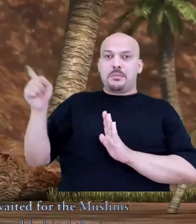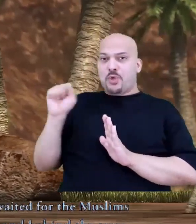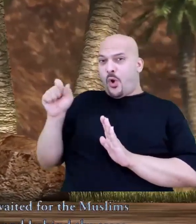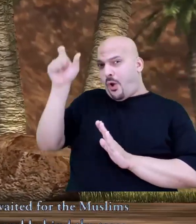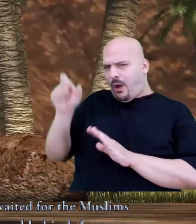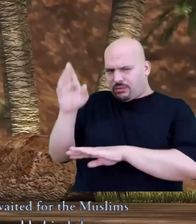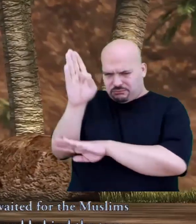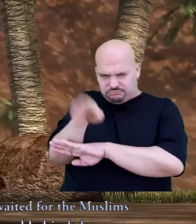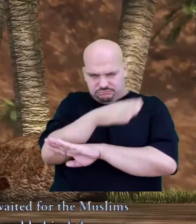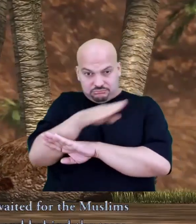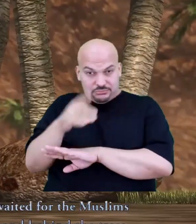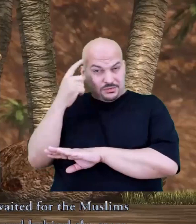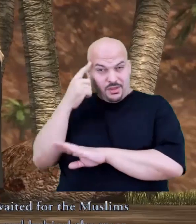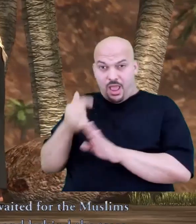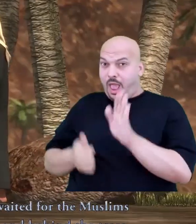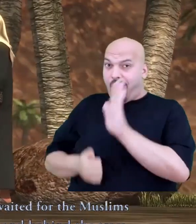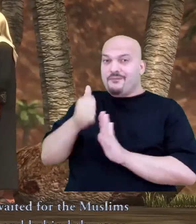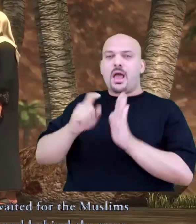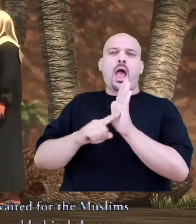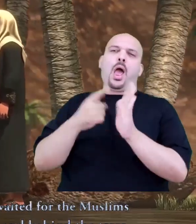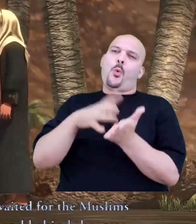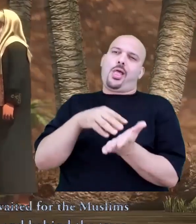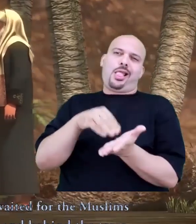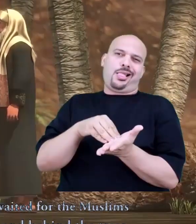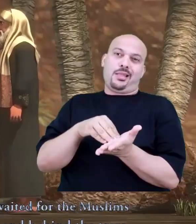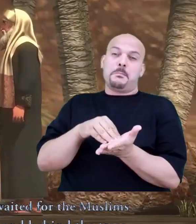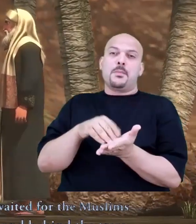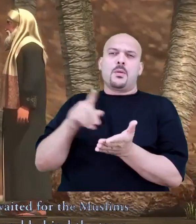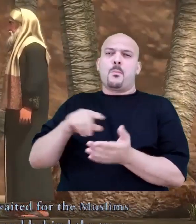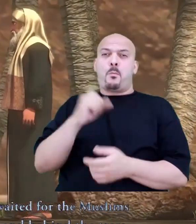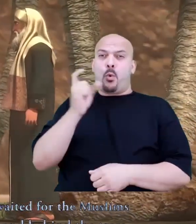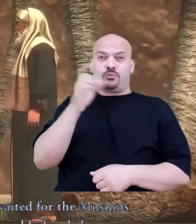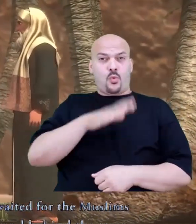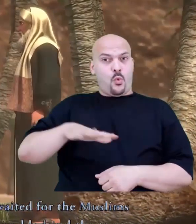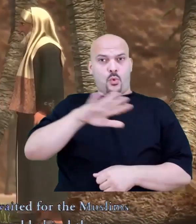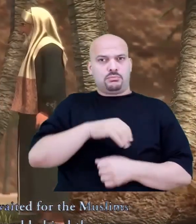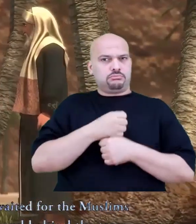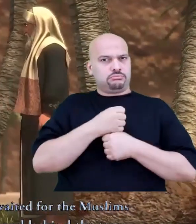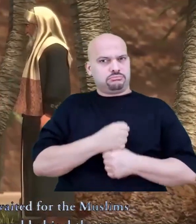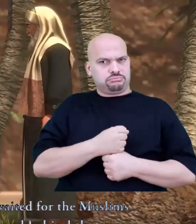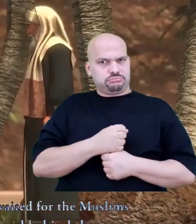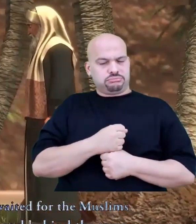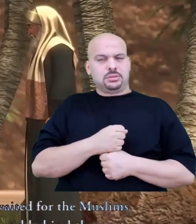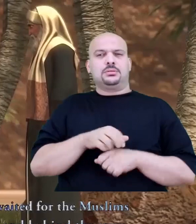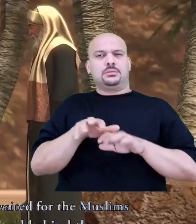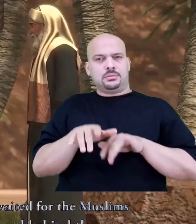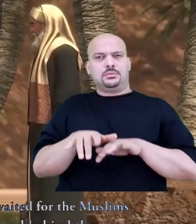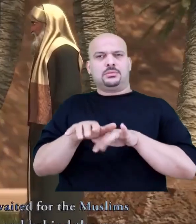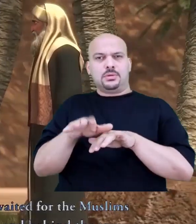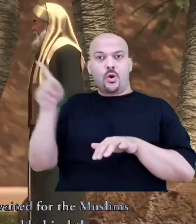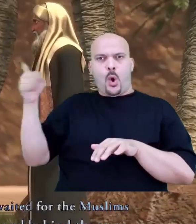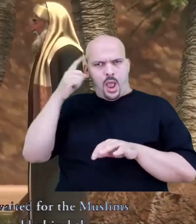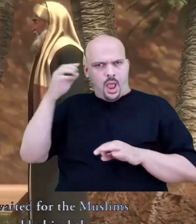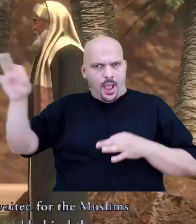نجحت خطة مالك بن عوف في البداية، حيث انتظر المسلمين